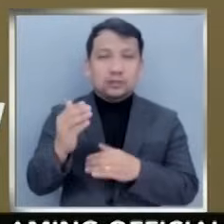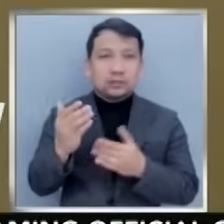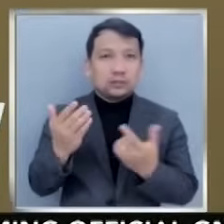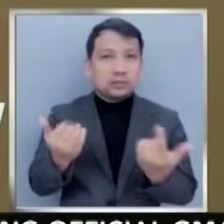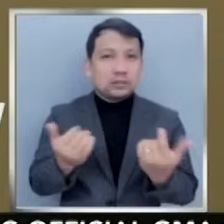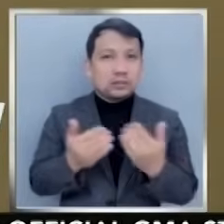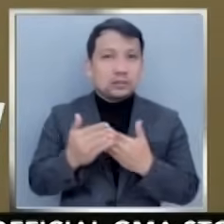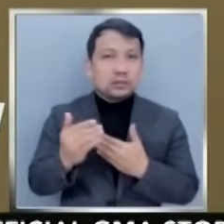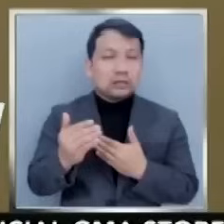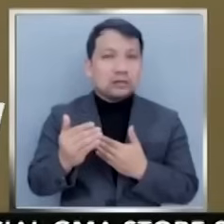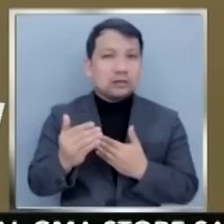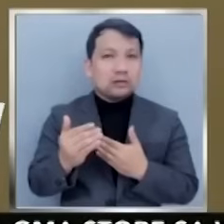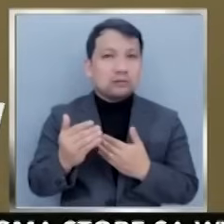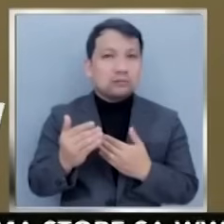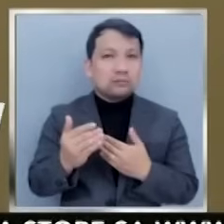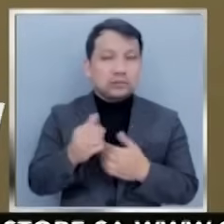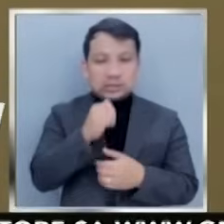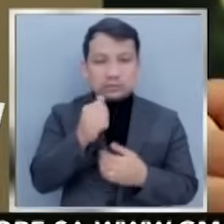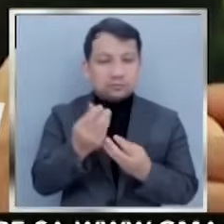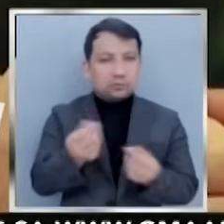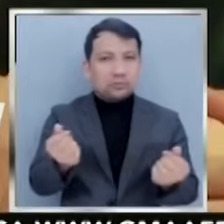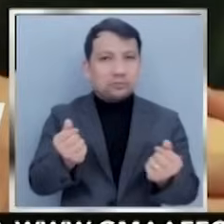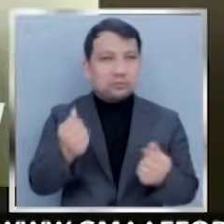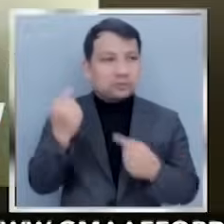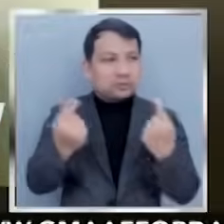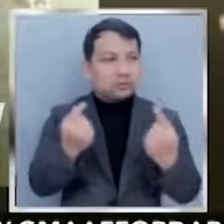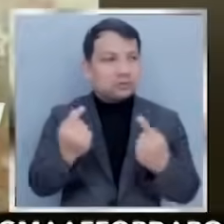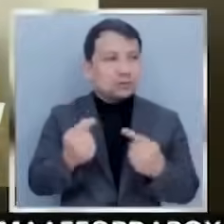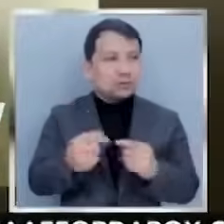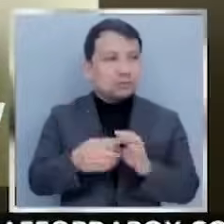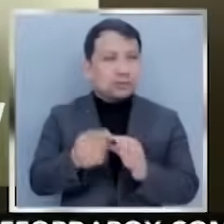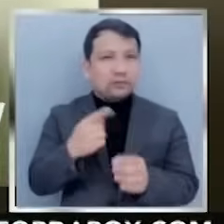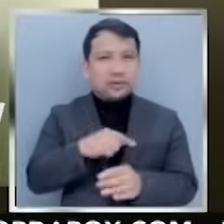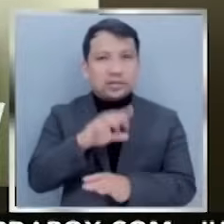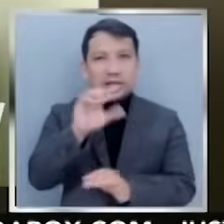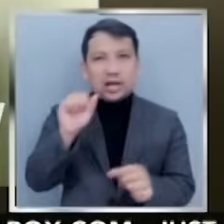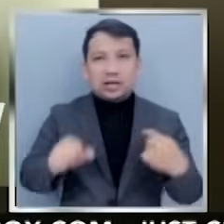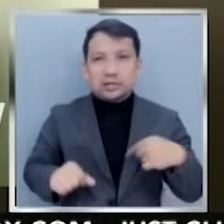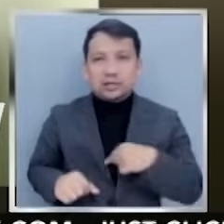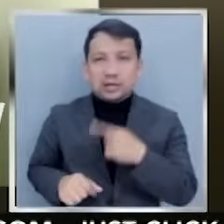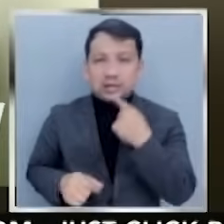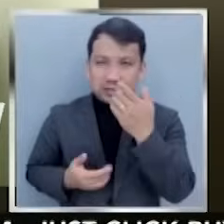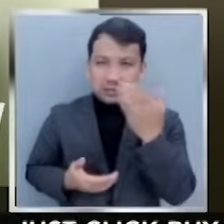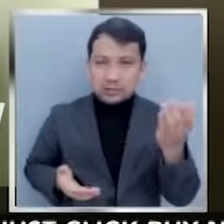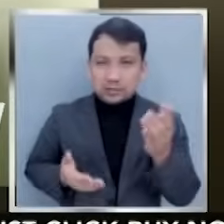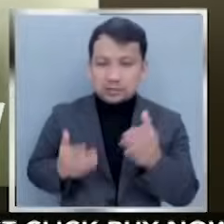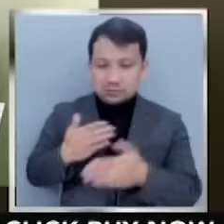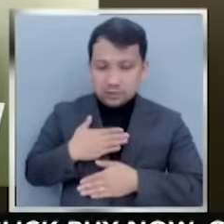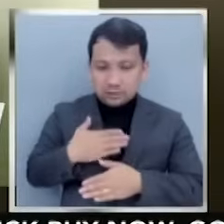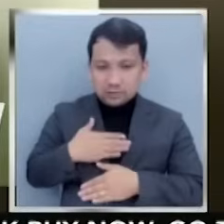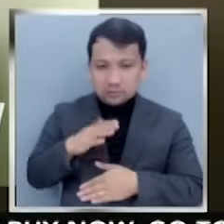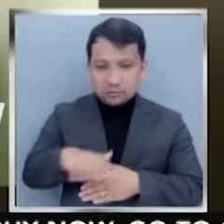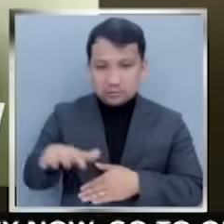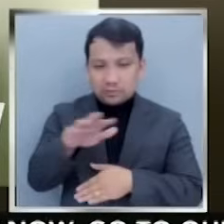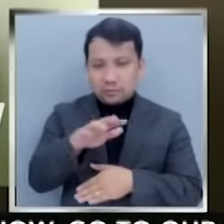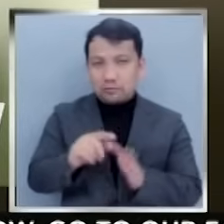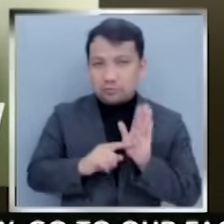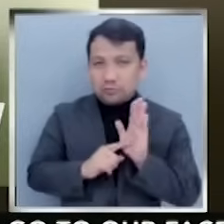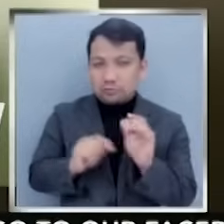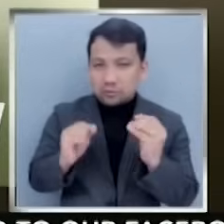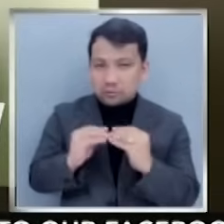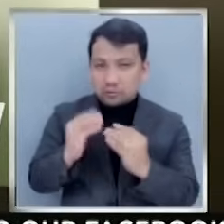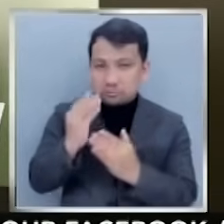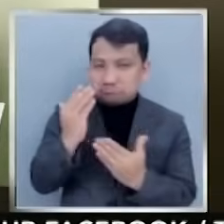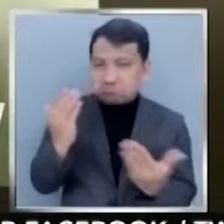at may unresolved issues pa ang mga bida. There are a lot of fans that are happy with the show. Kaya